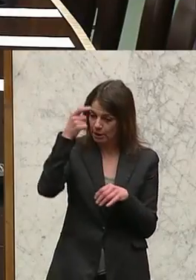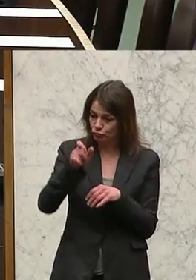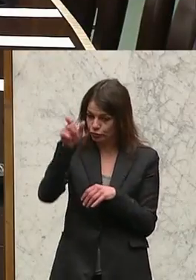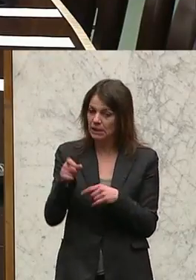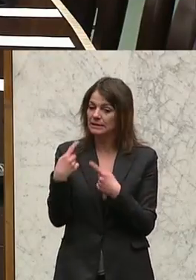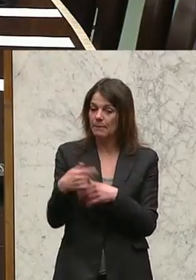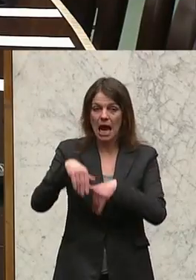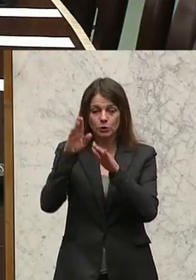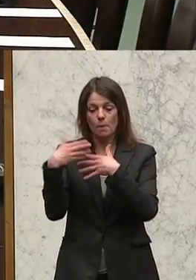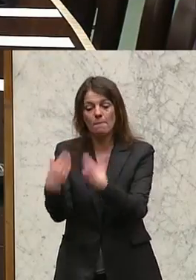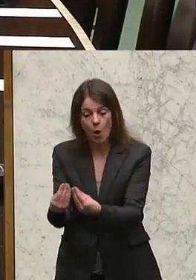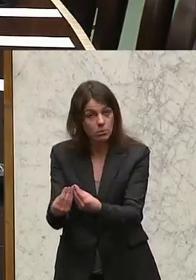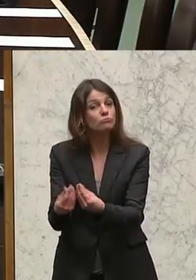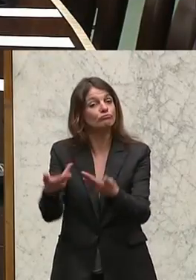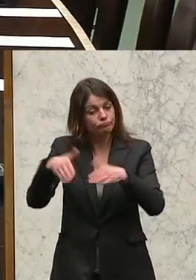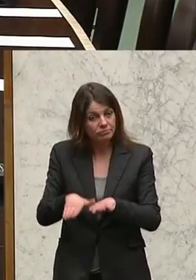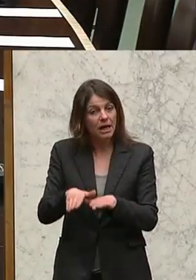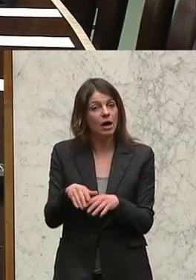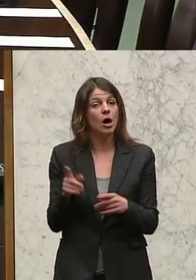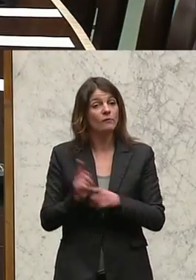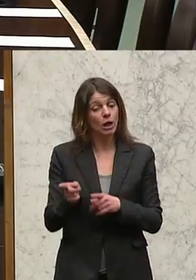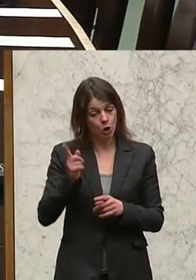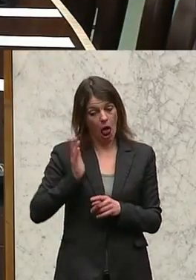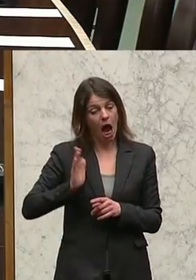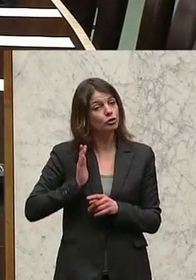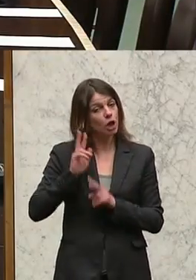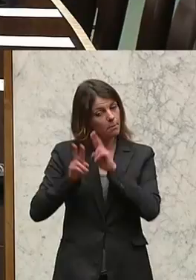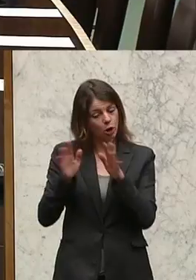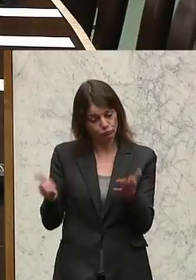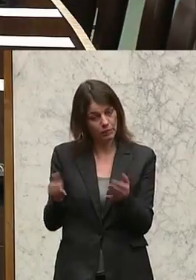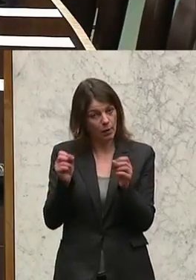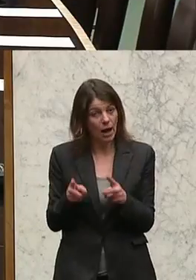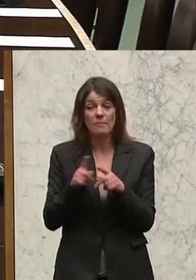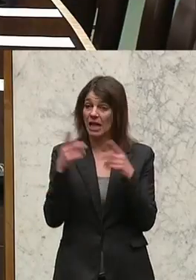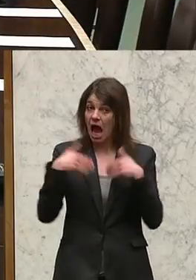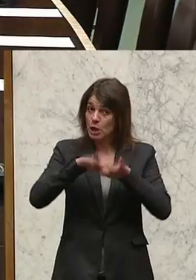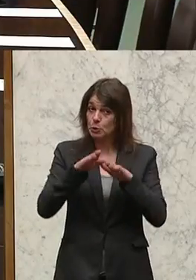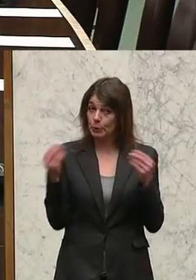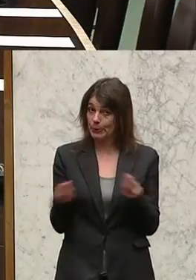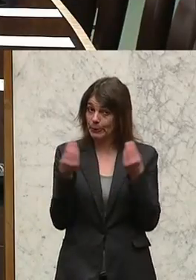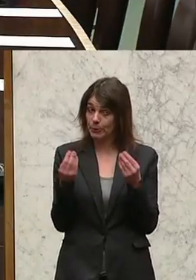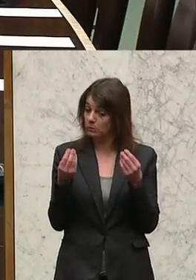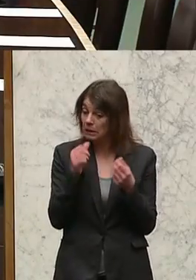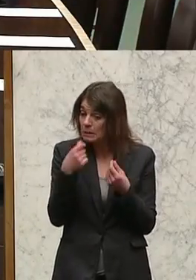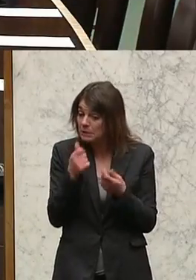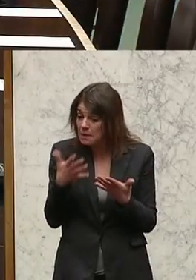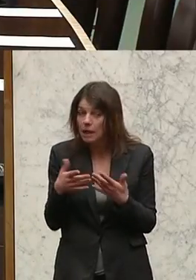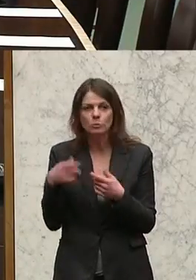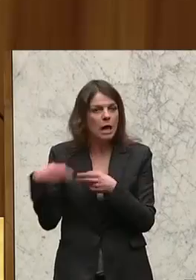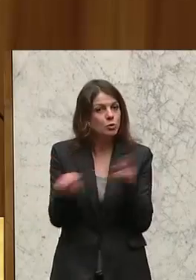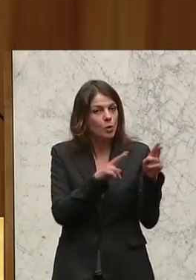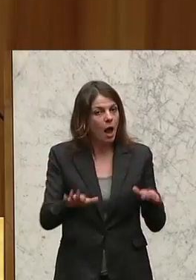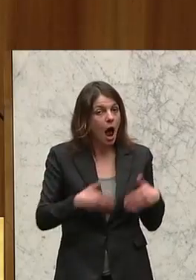Asyl bekommen haben und die hier anständig behandelt werden sollen, aber wenn der Asylgrund weggefallen sein wird, wieder in ihre Heimatländer zurückkehren